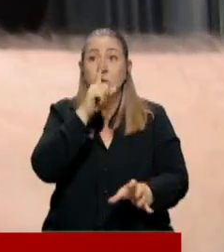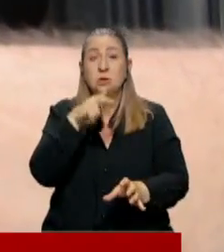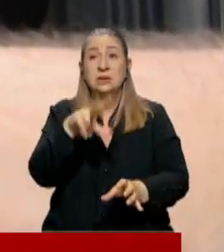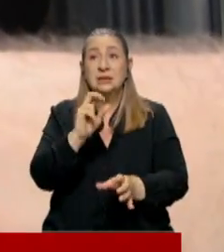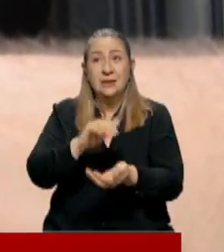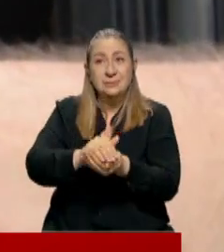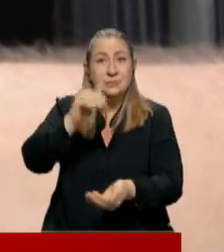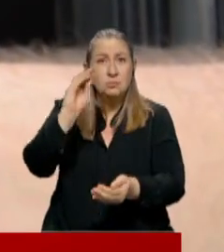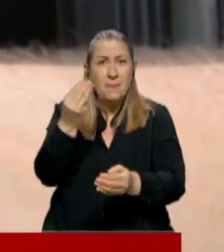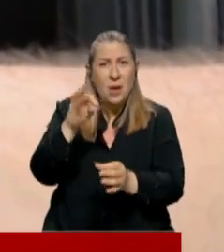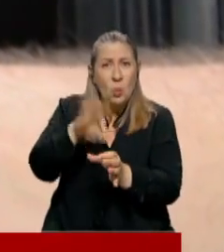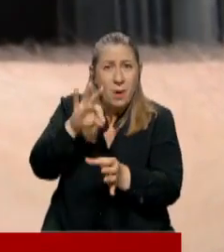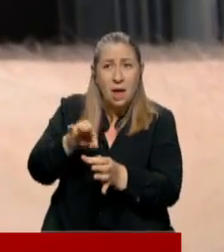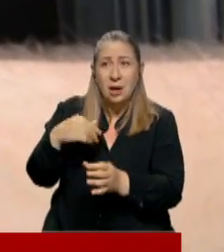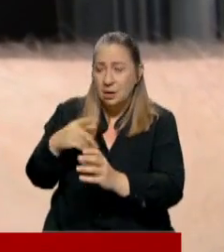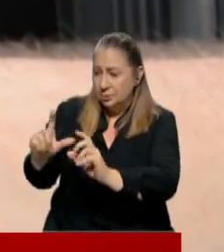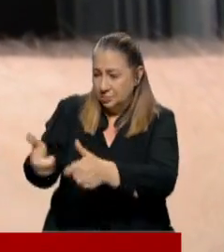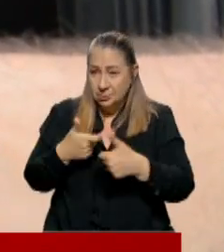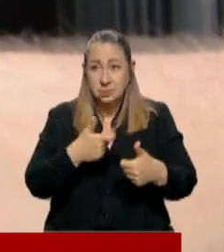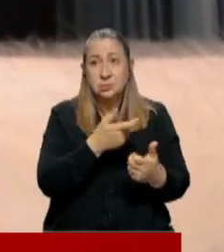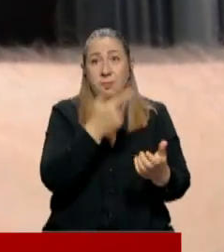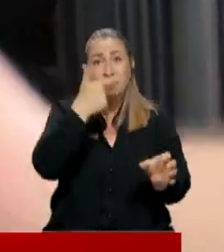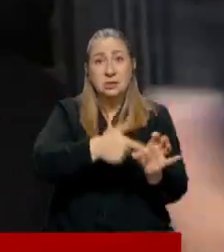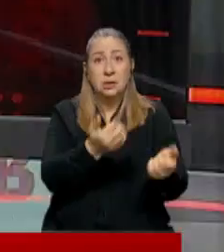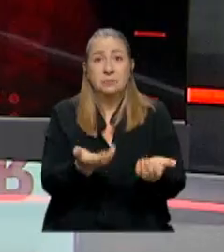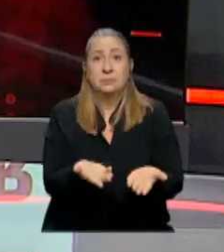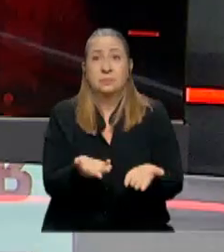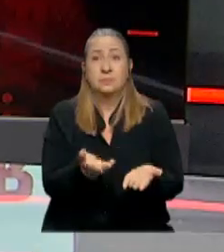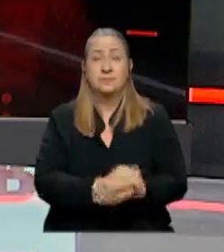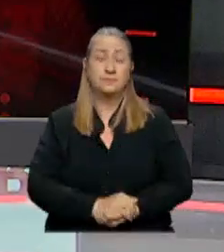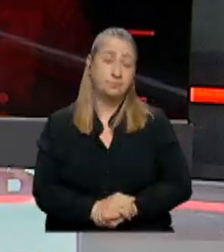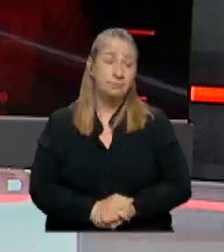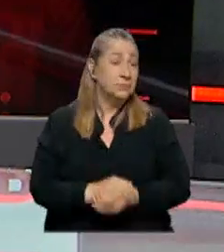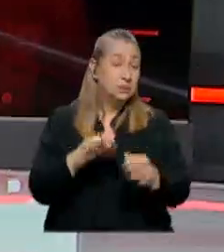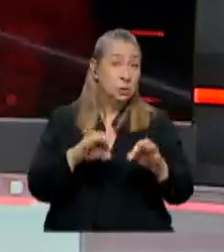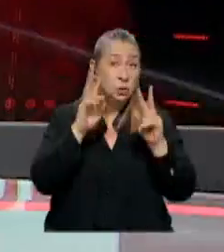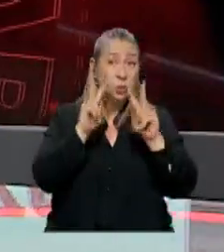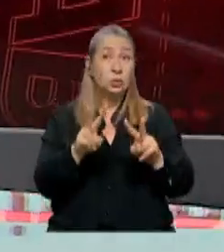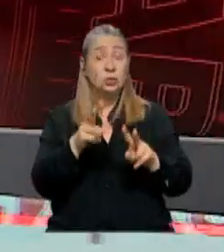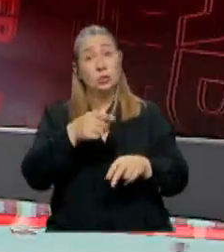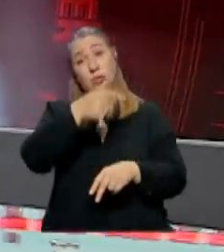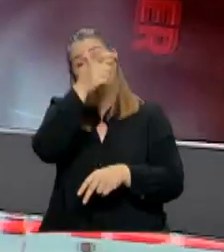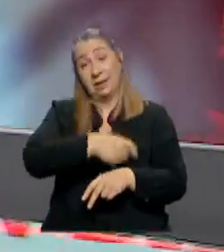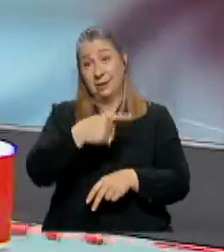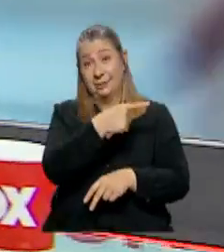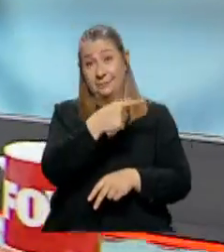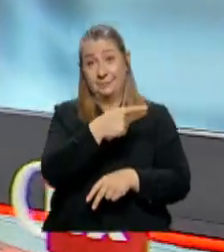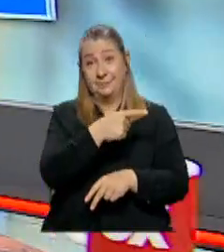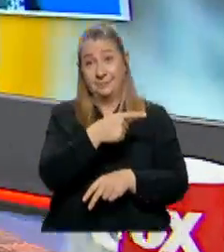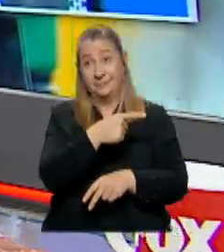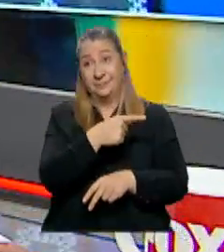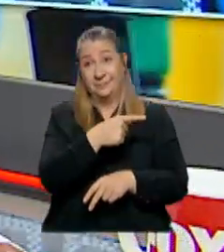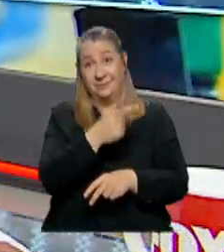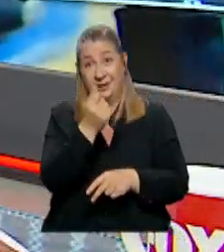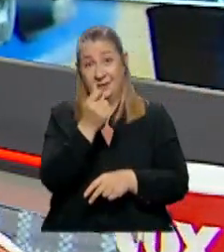para birikmişti çocuğun kumbarasından. Bozdurduk, öyle aldık. Şimdi görüyorsunuz tabii yanda